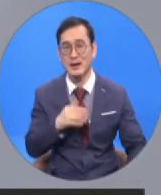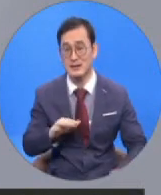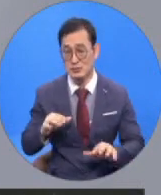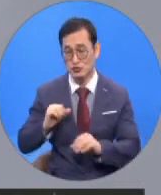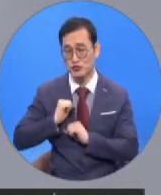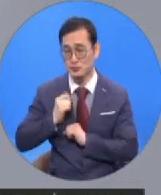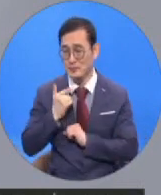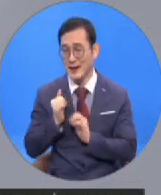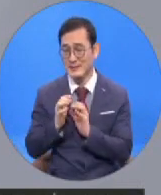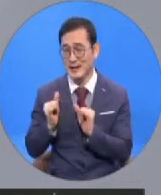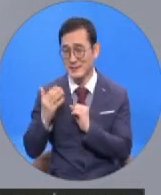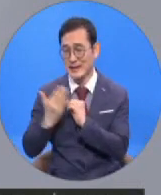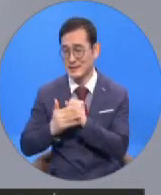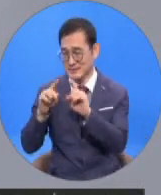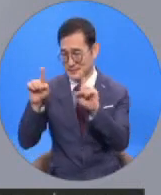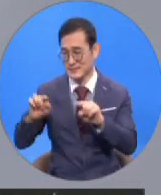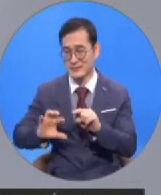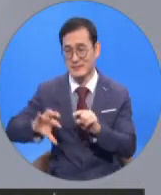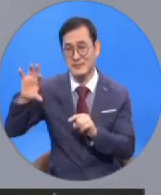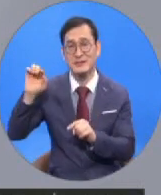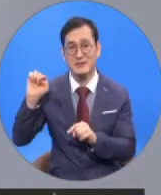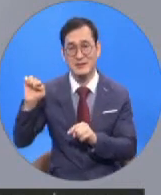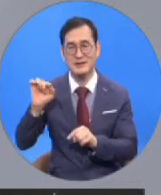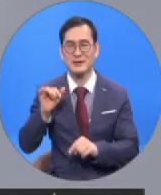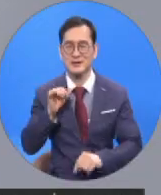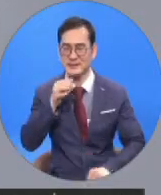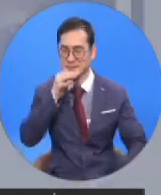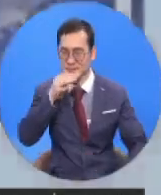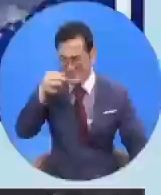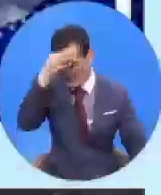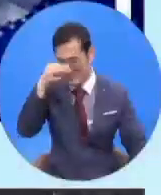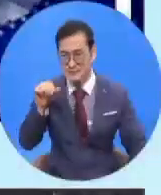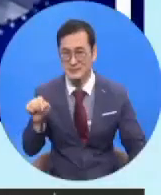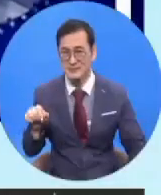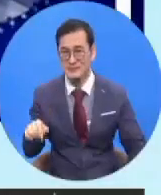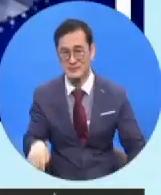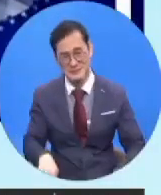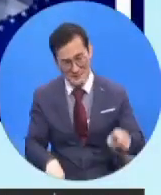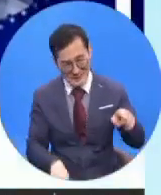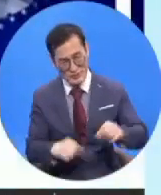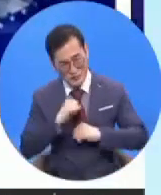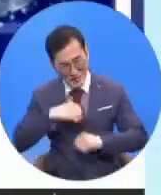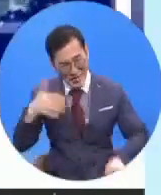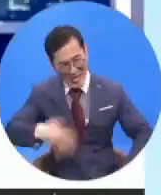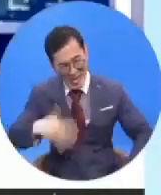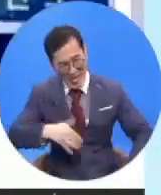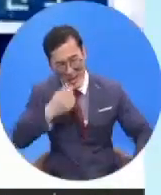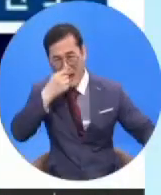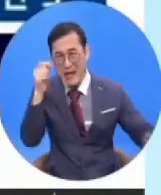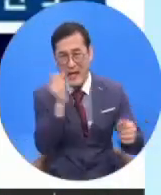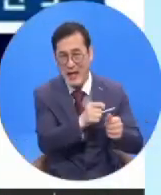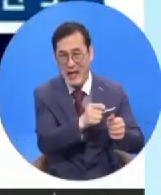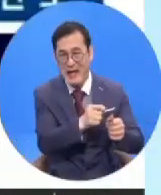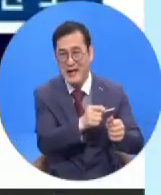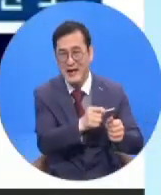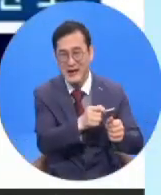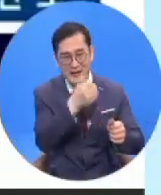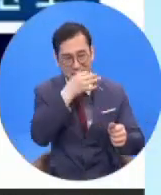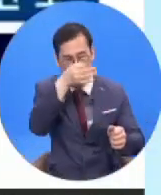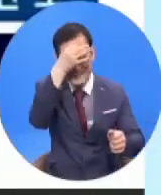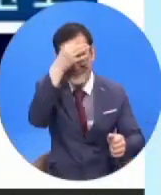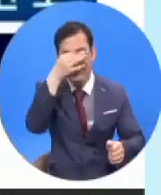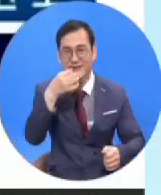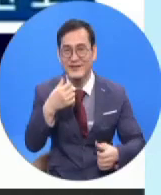네가티브가 사실상 결정적인 패착이 될 수도 있다. 예를 아하. 들어서 이재명 지사와 그 김두관